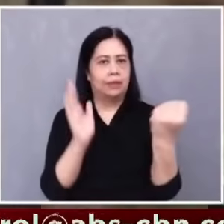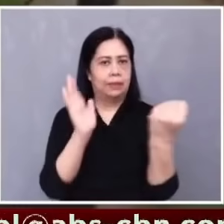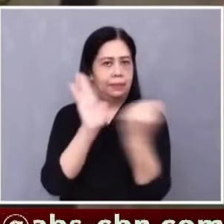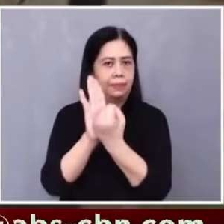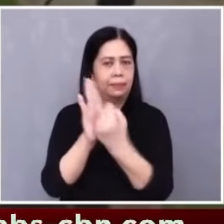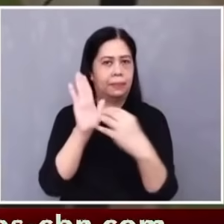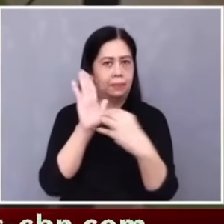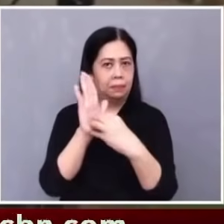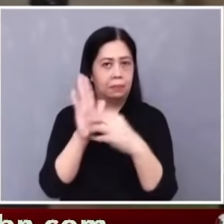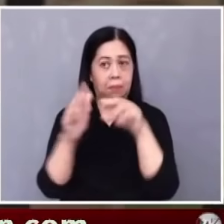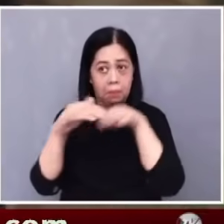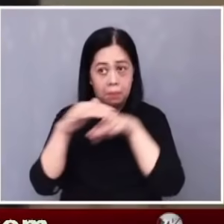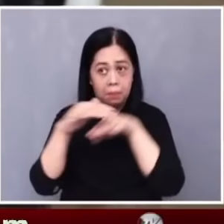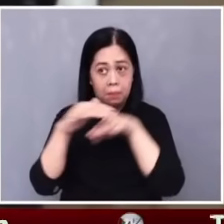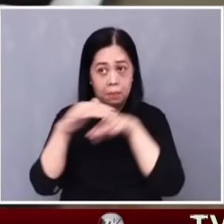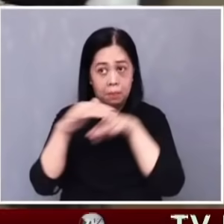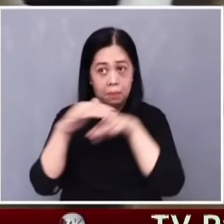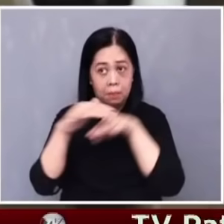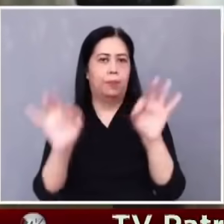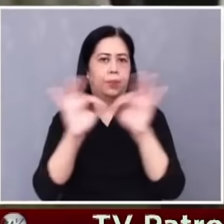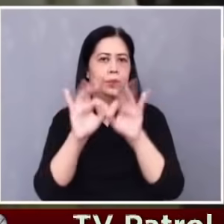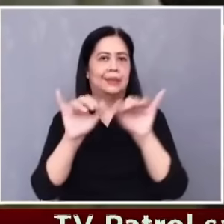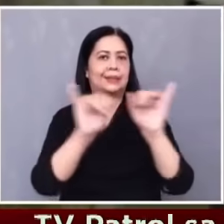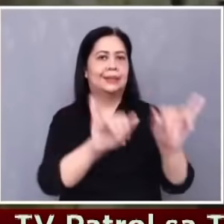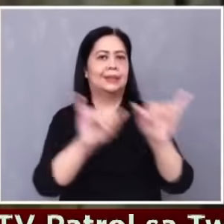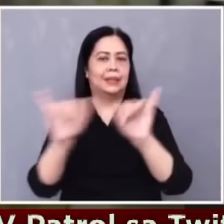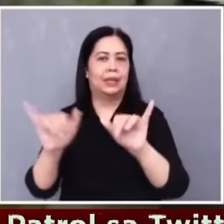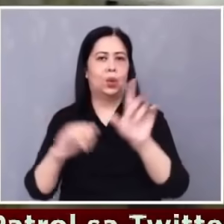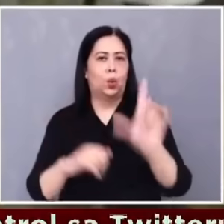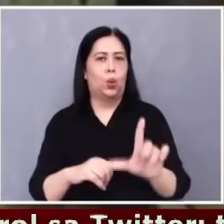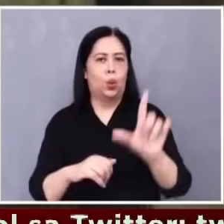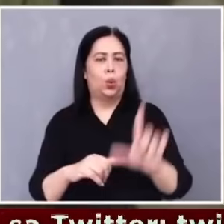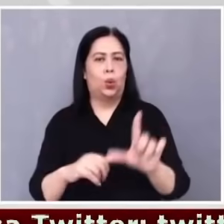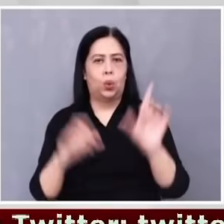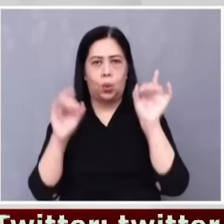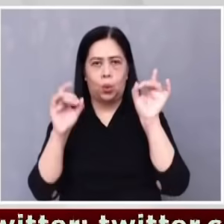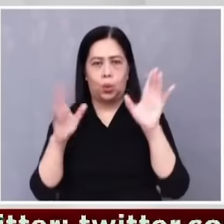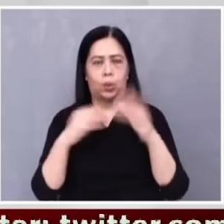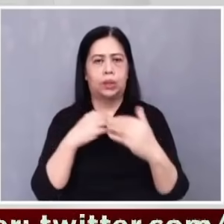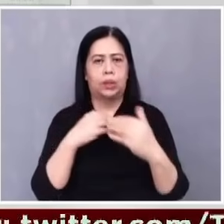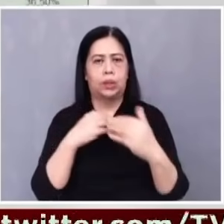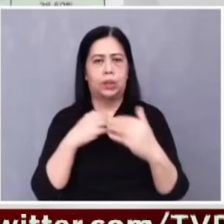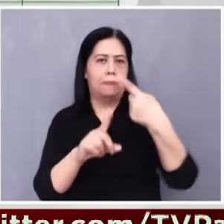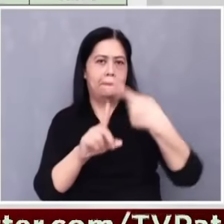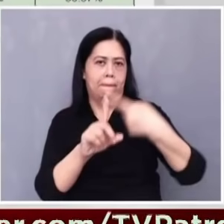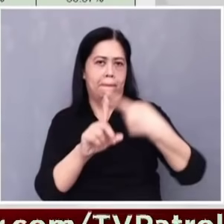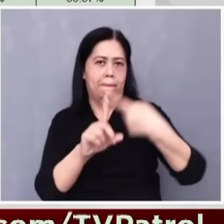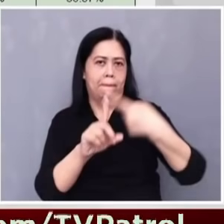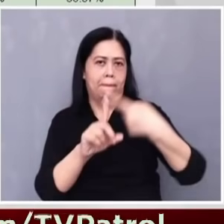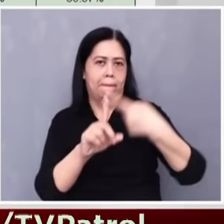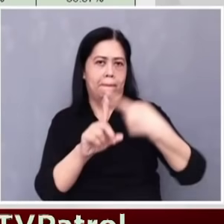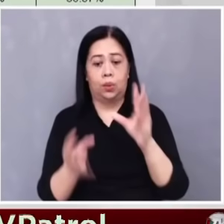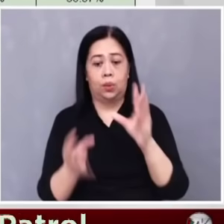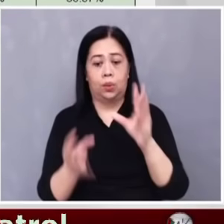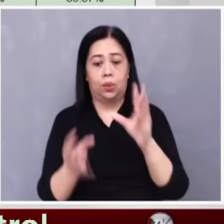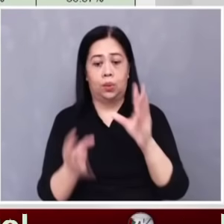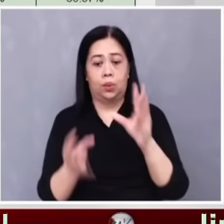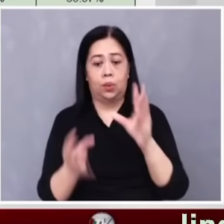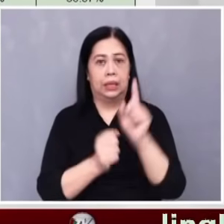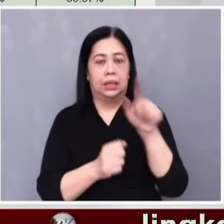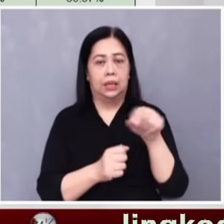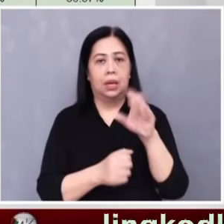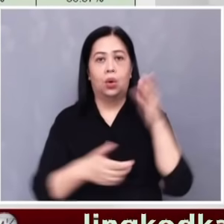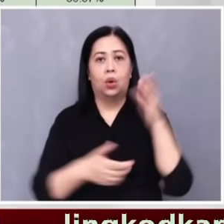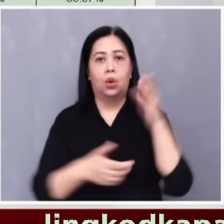pinakamahalaga, mapanatili ang low-risk classification sa loob ng isang buwan. Sa buong bansa, tanging ang Cordillera